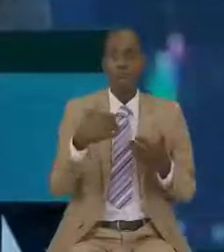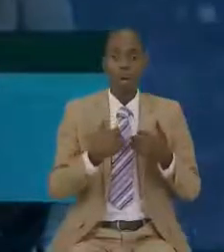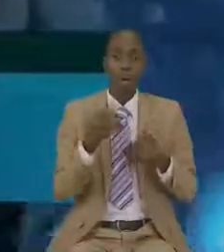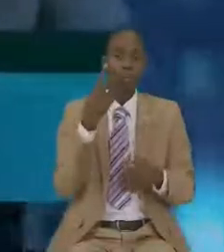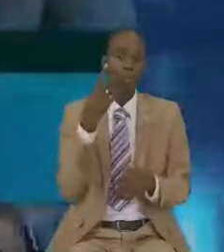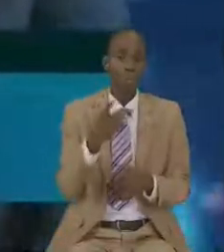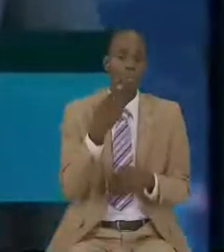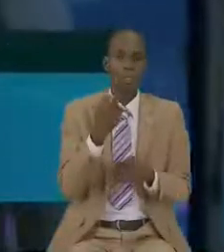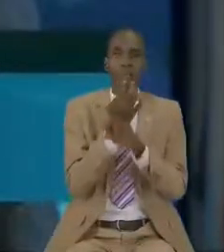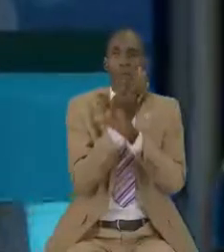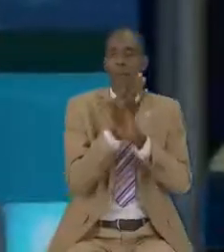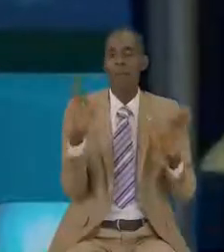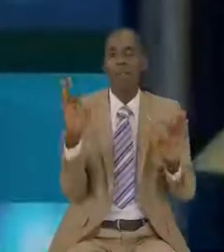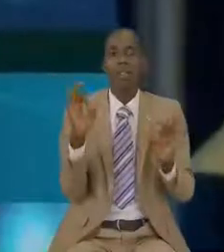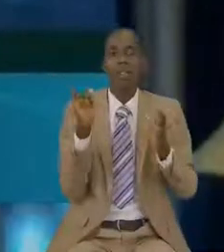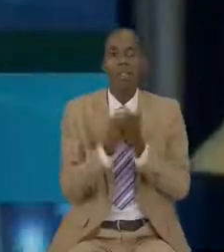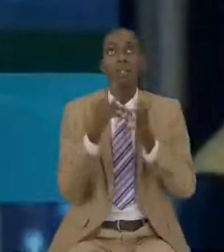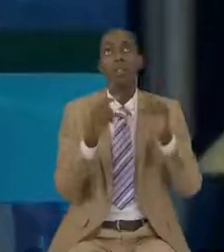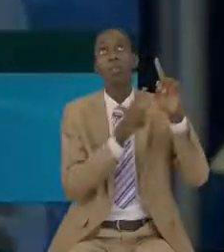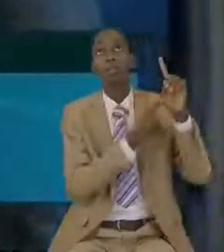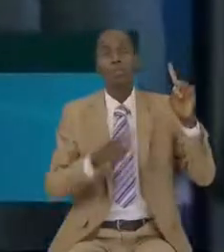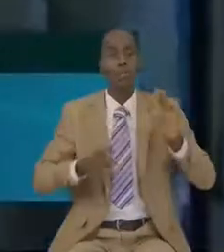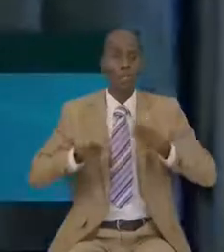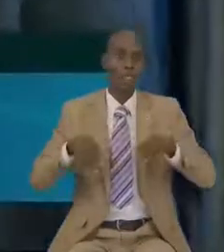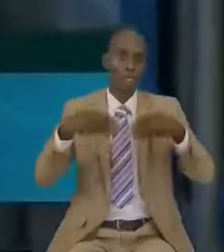la libération que le Seigneur lui a accordée.